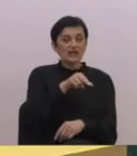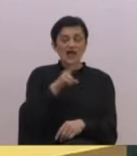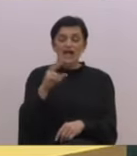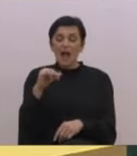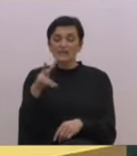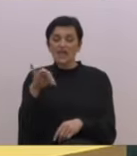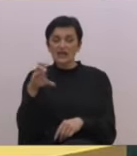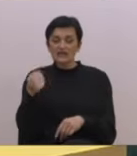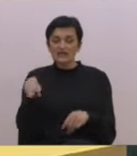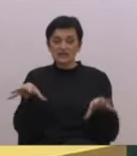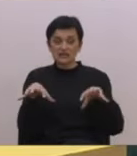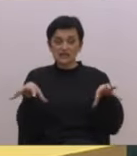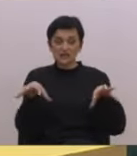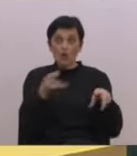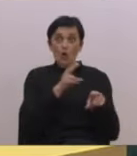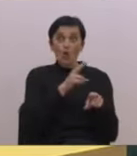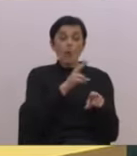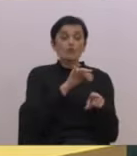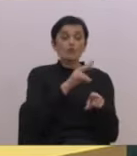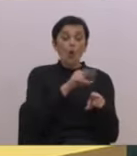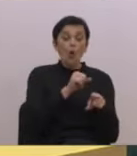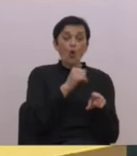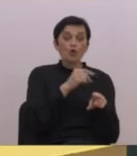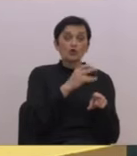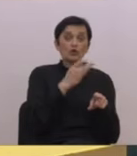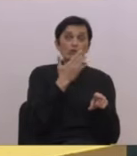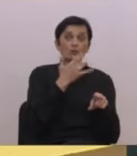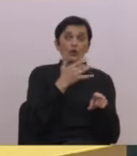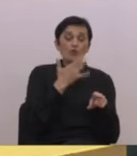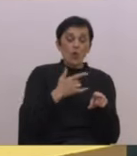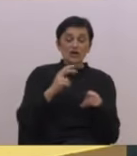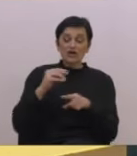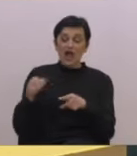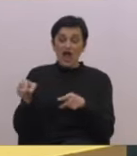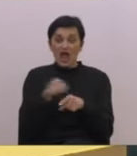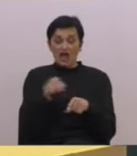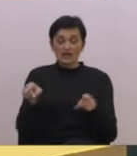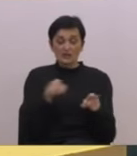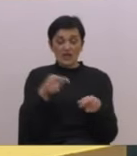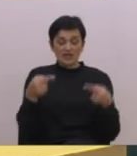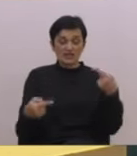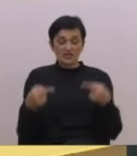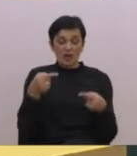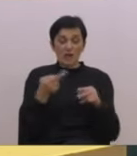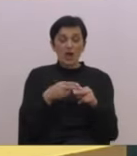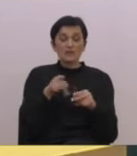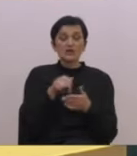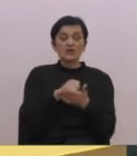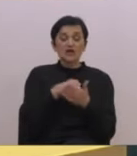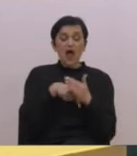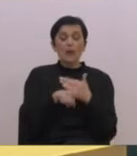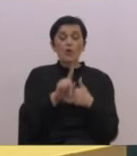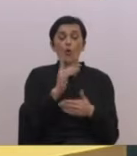კაპიტალისტებად. Და პროლეტარები და კაპიტალისტები ერთმანეთს დააპირისპირეს. ისმით. ამან გამოიწვია ის, რომ